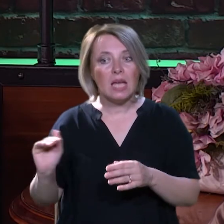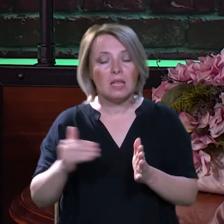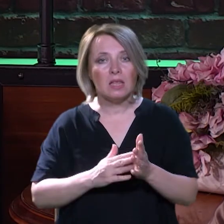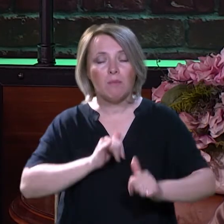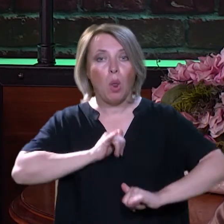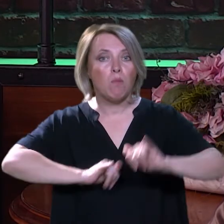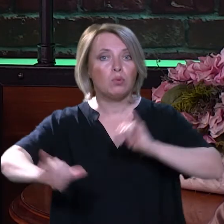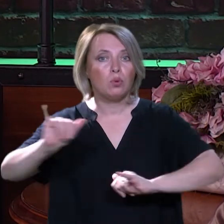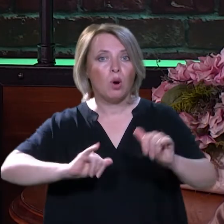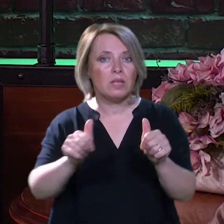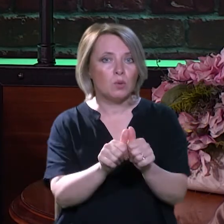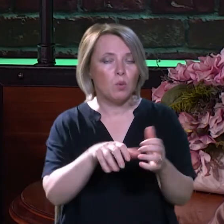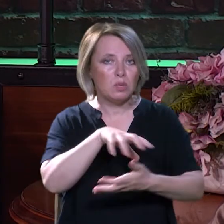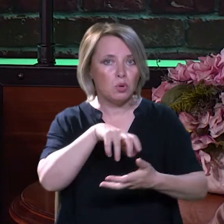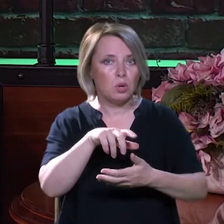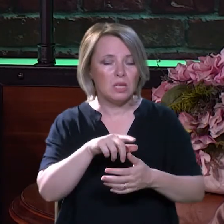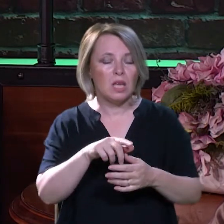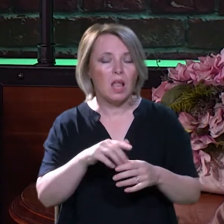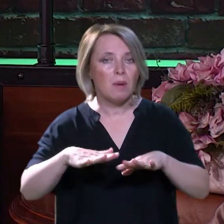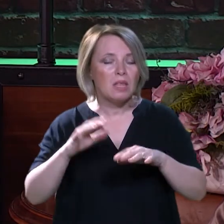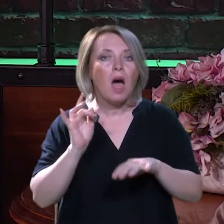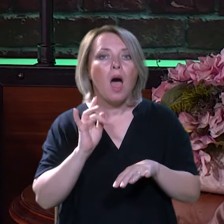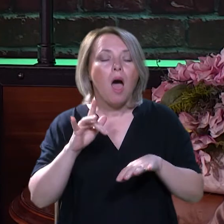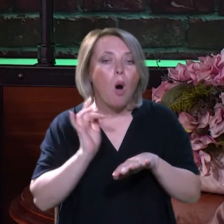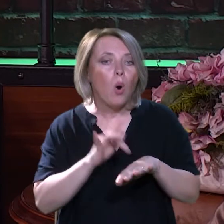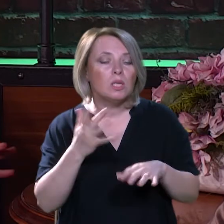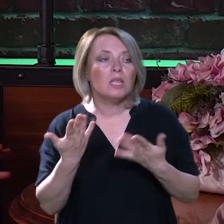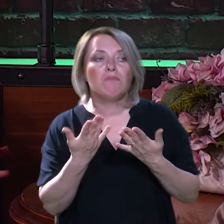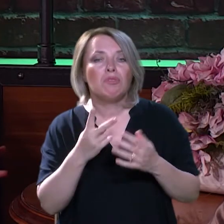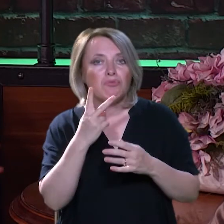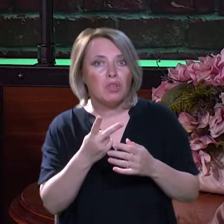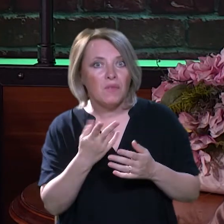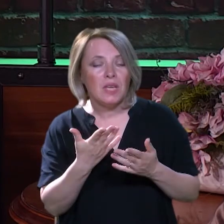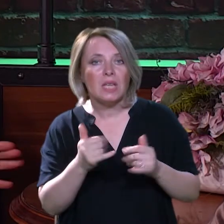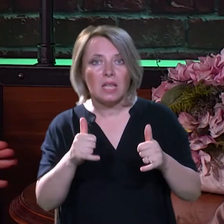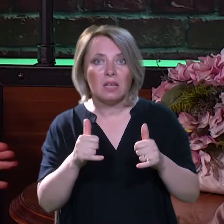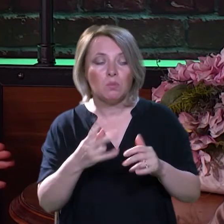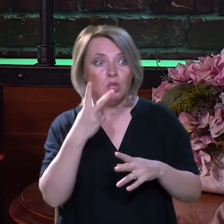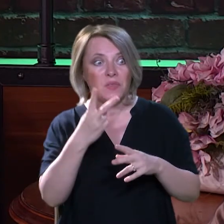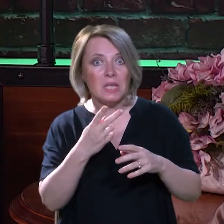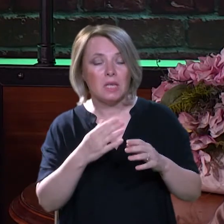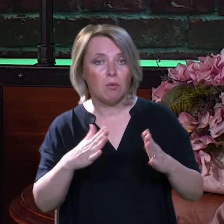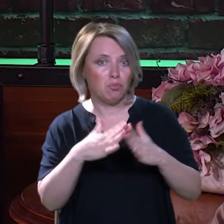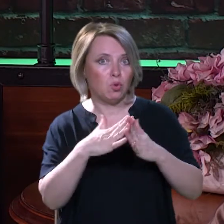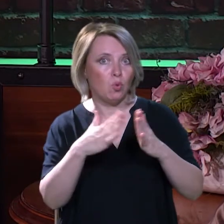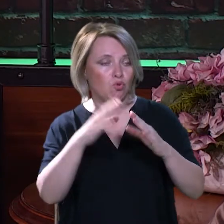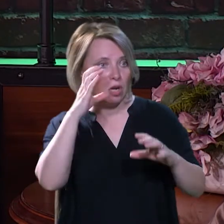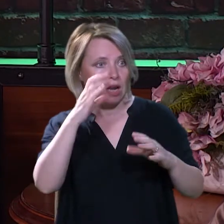dio, danas to može iz udobnosti svoga doma i koliko god da je to nedvojbeno, pozitivno i